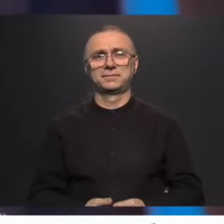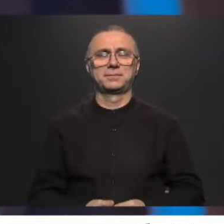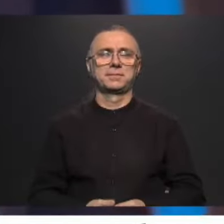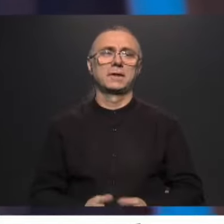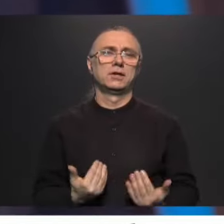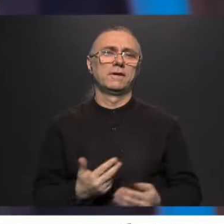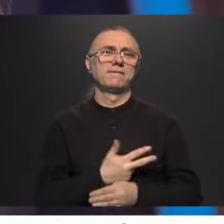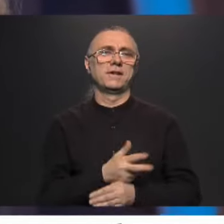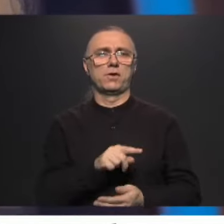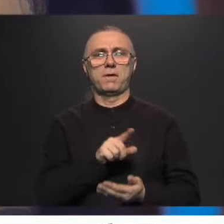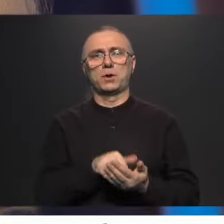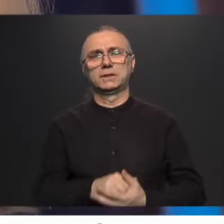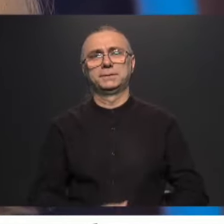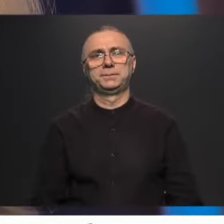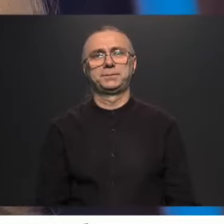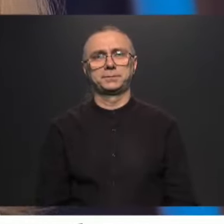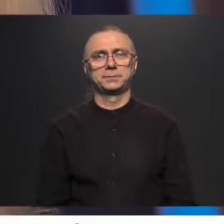Давайте послушаем.